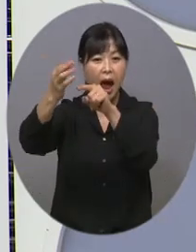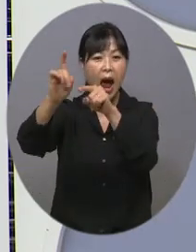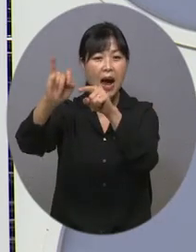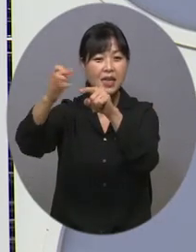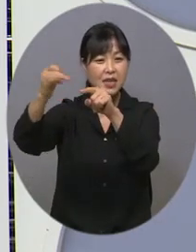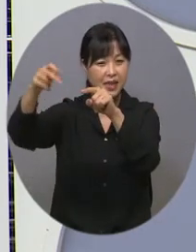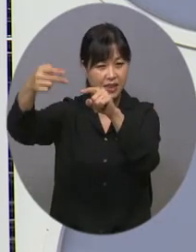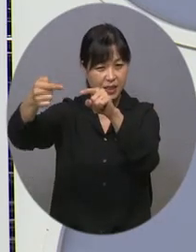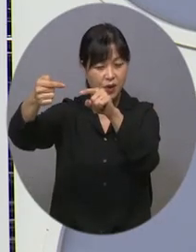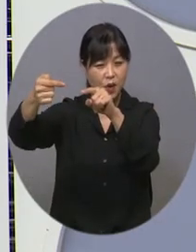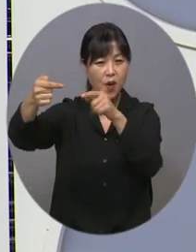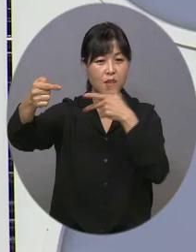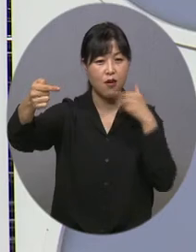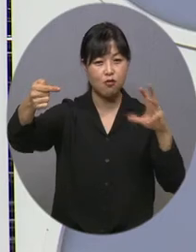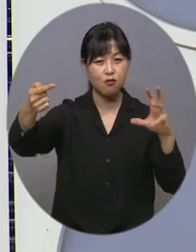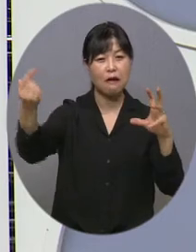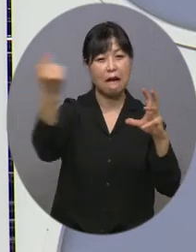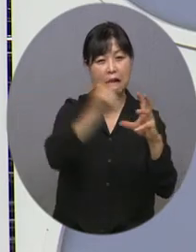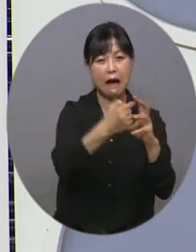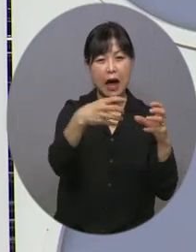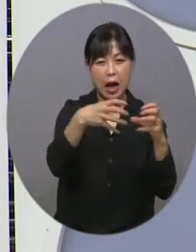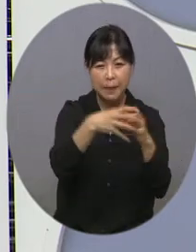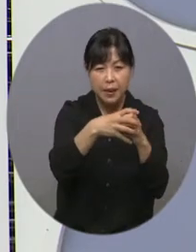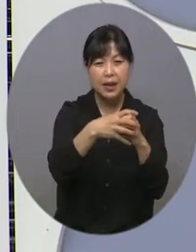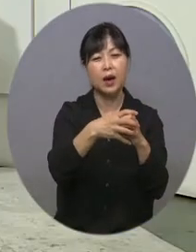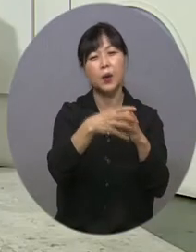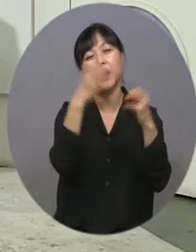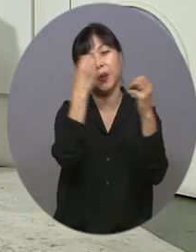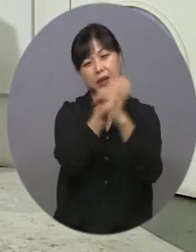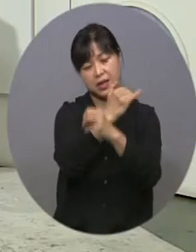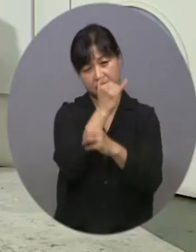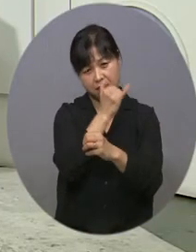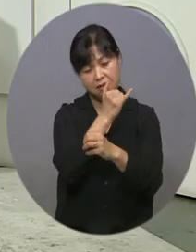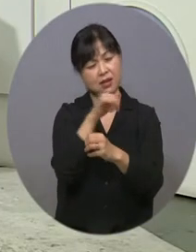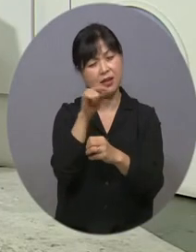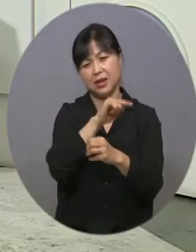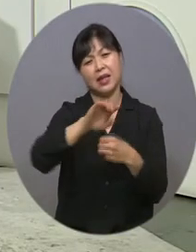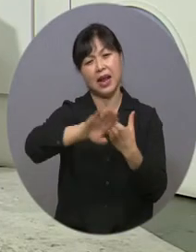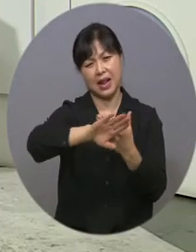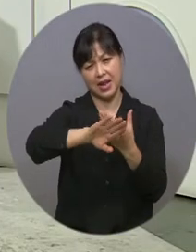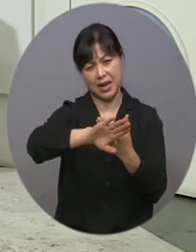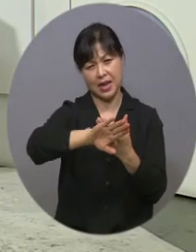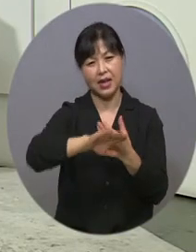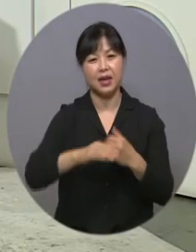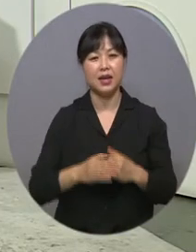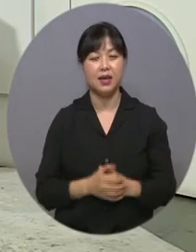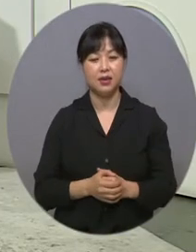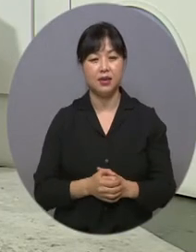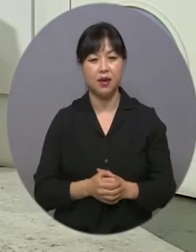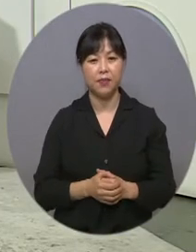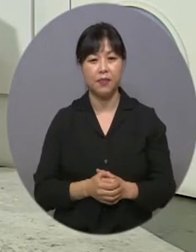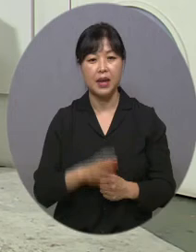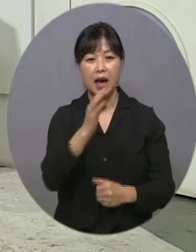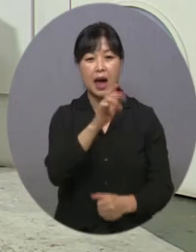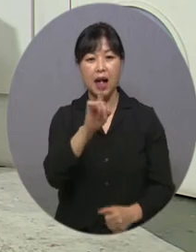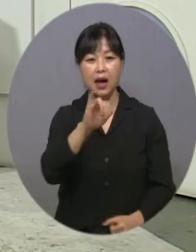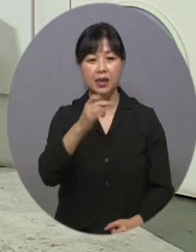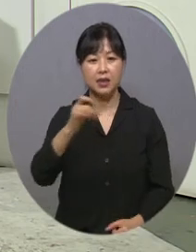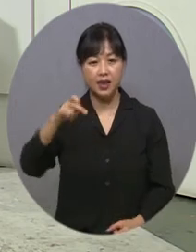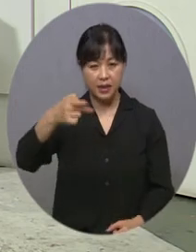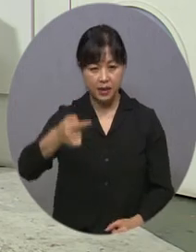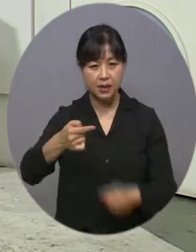이런 말씀들을 많이 하시는데 착각들. 예, 그건 아니고요. 아일랜드 이제 북아일랜드, 노던 아일랜드가 있고